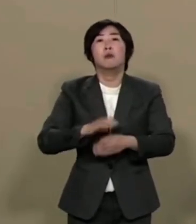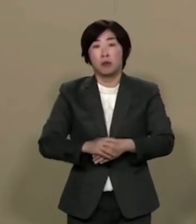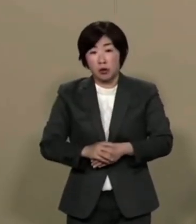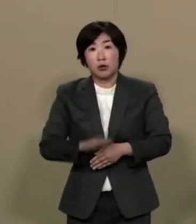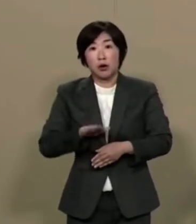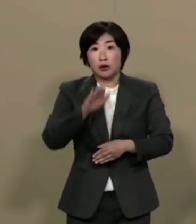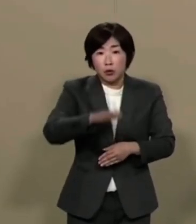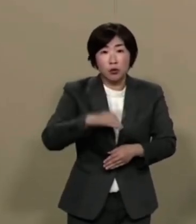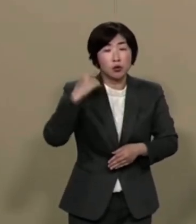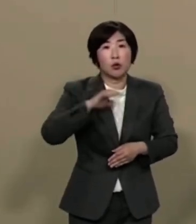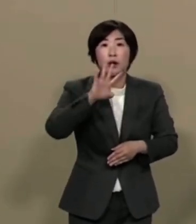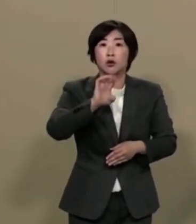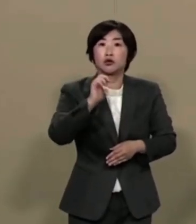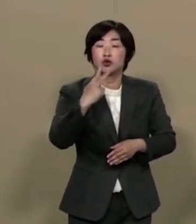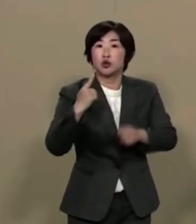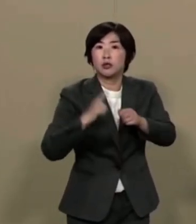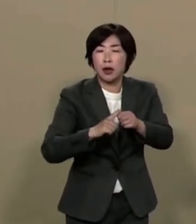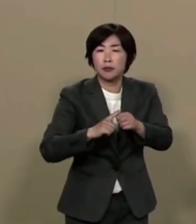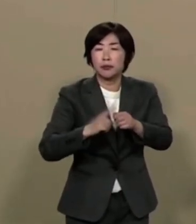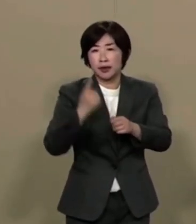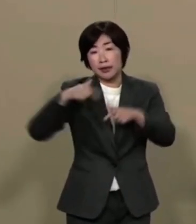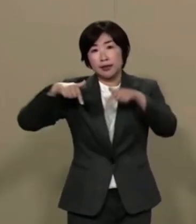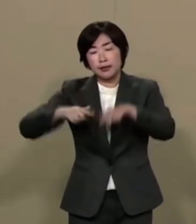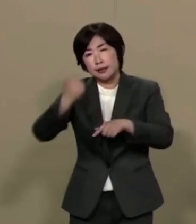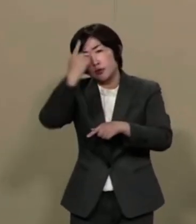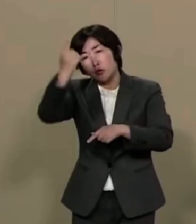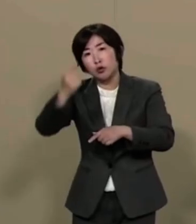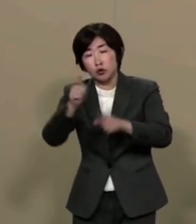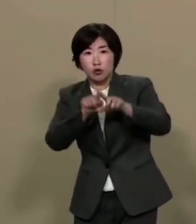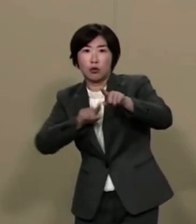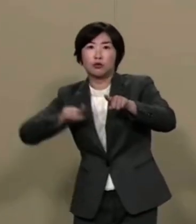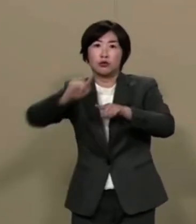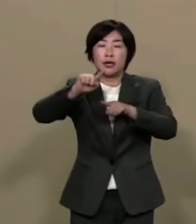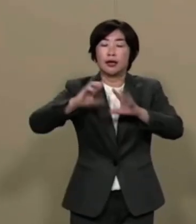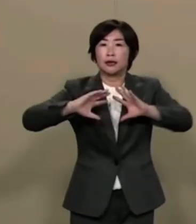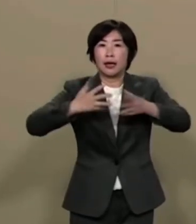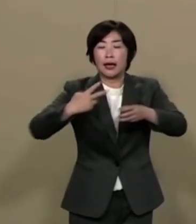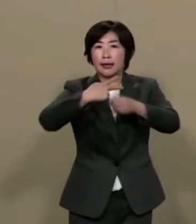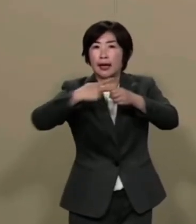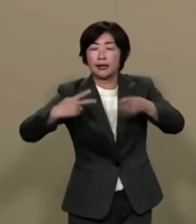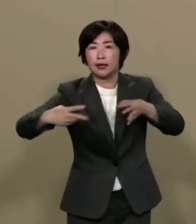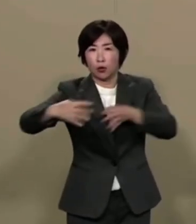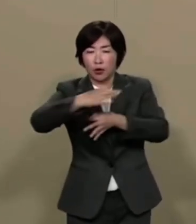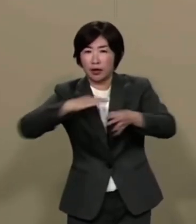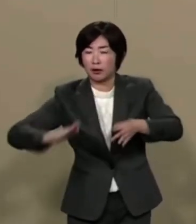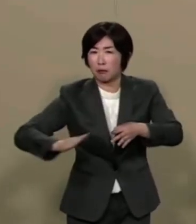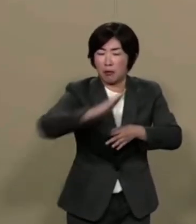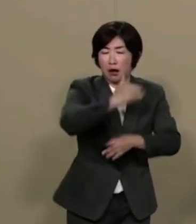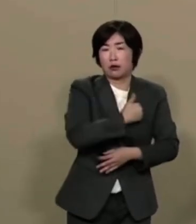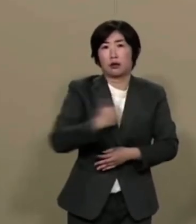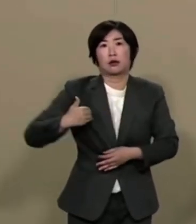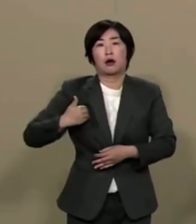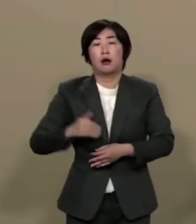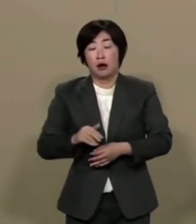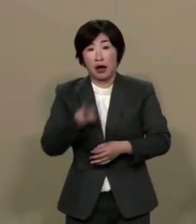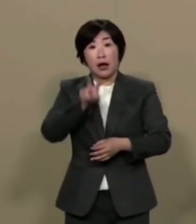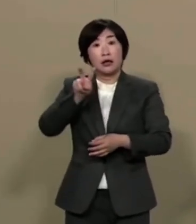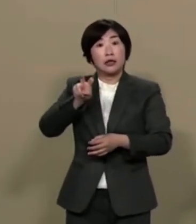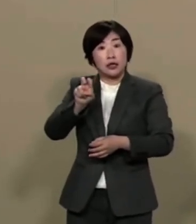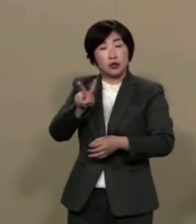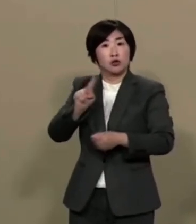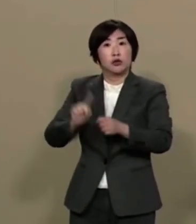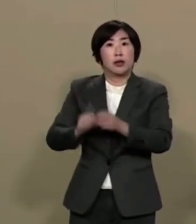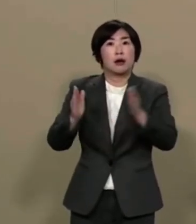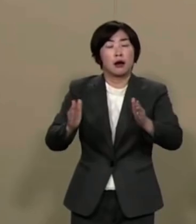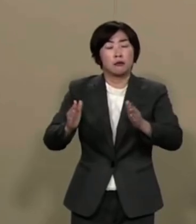年日本は日ドイを抜いてアメリカに継ぐ世界第2の経済大国になりましたこの間わずか22年です世界最